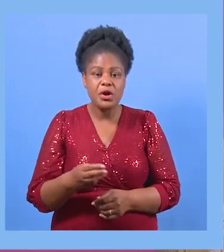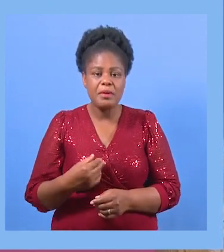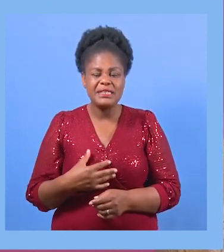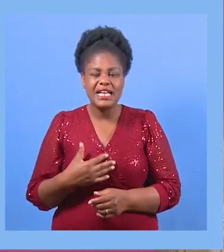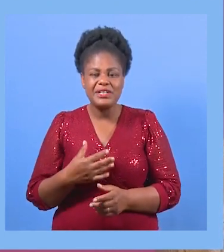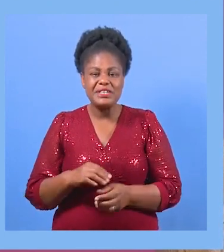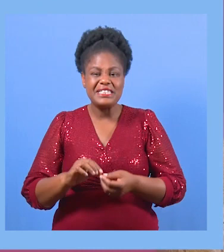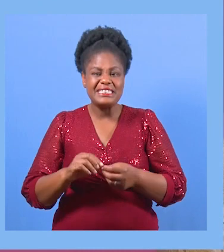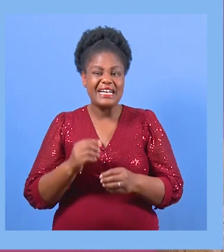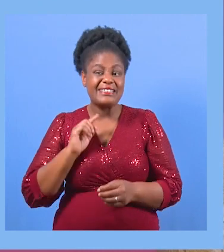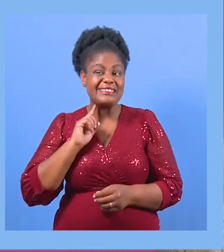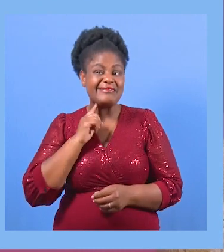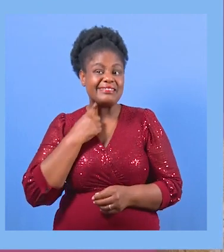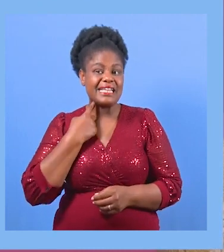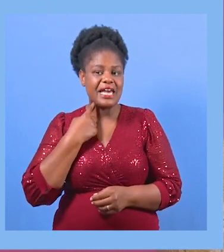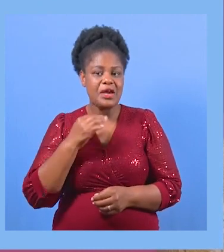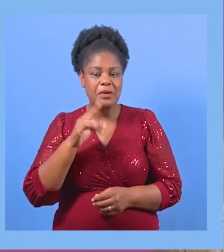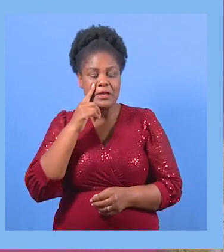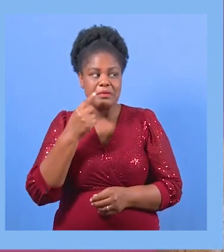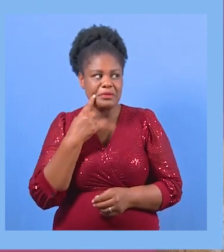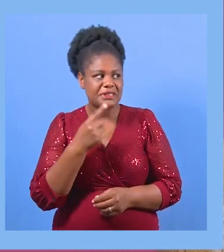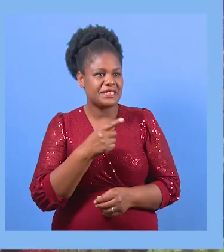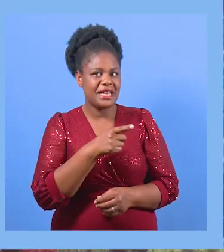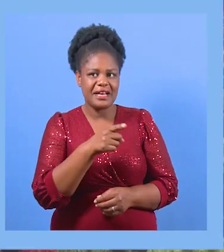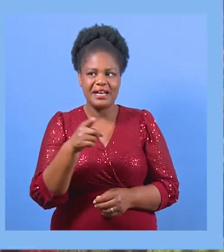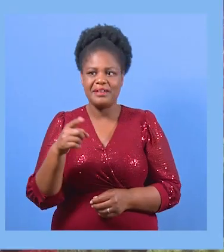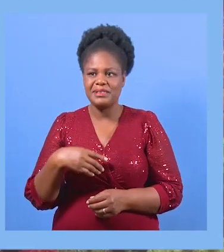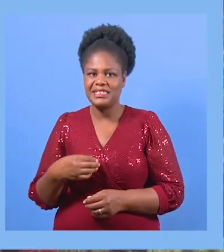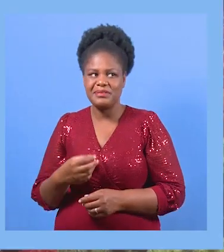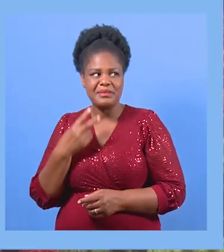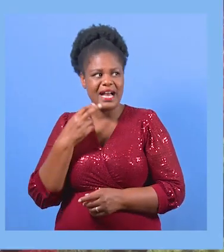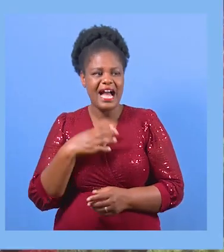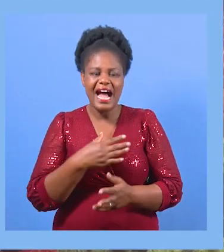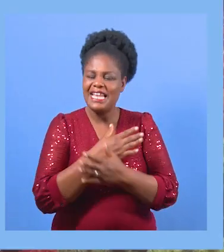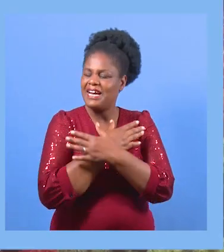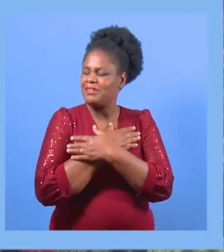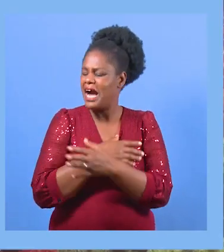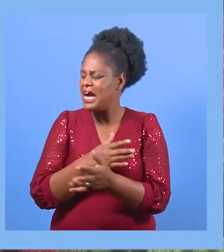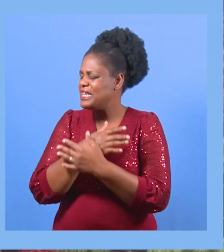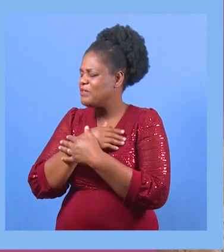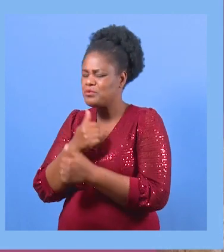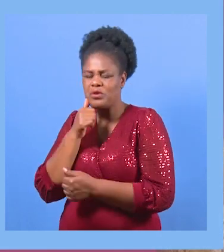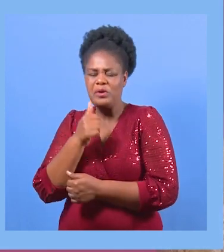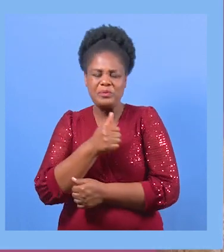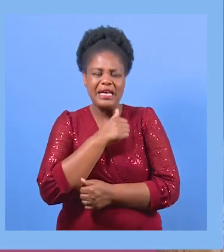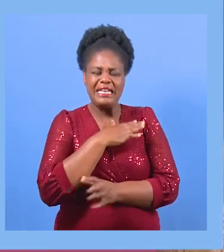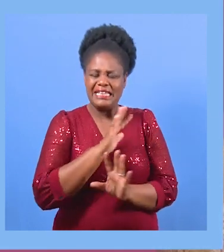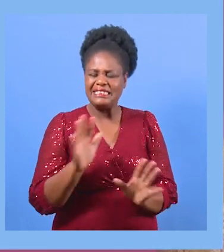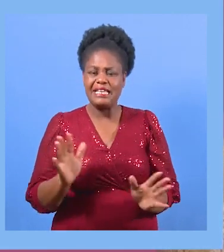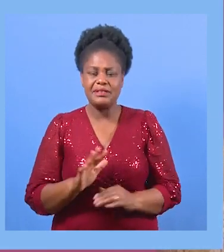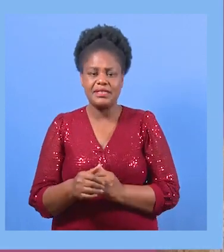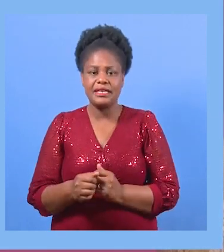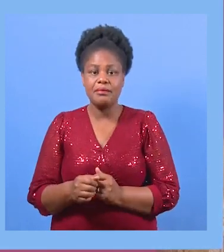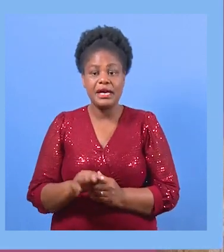chaunga, zvekuti vanhu vese munobvuma kuti baba unoda mudzimai wavo uyu, asi kana vachinge vazopinda naye muimba yemukati anenge